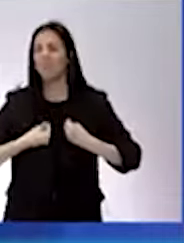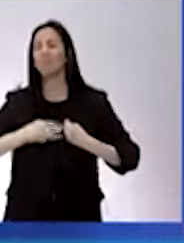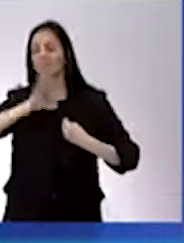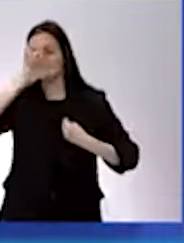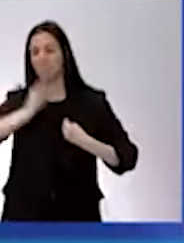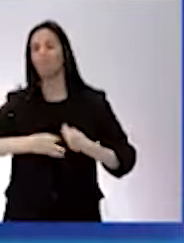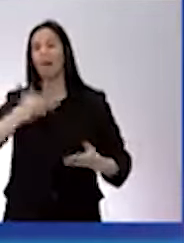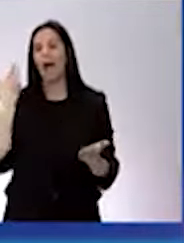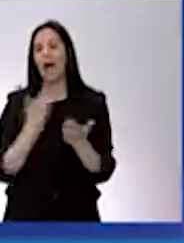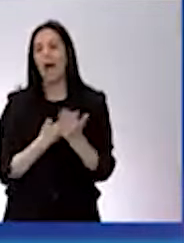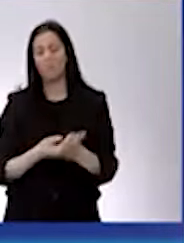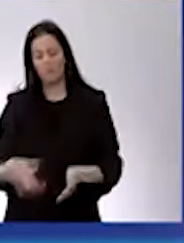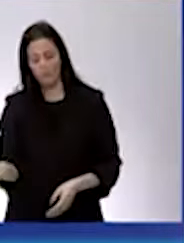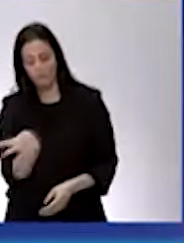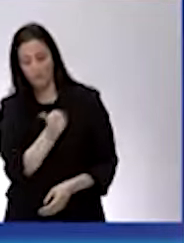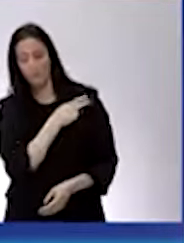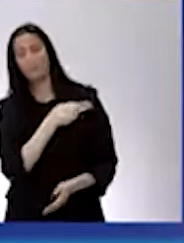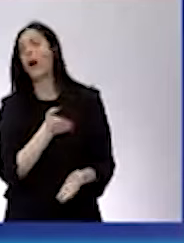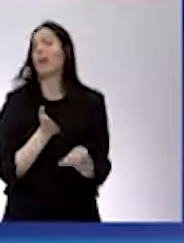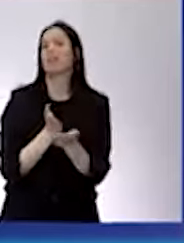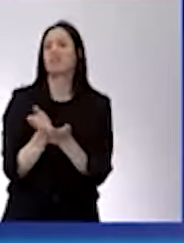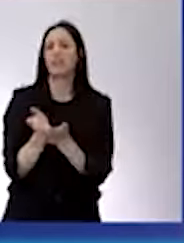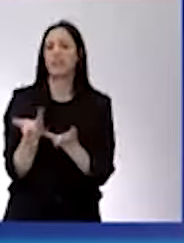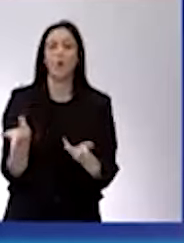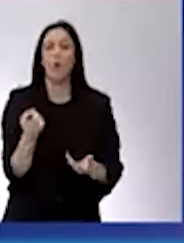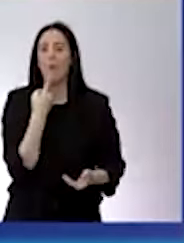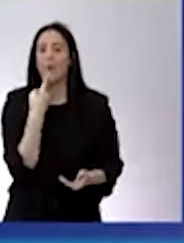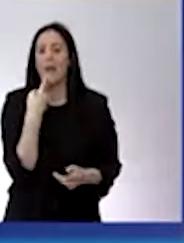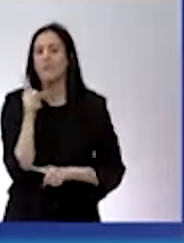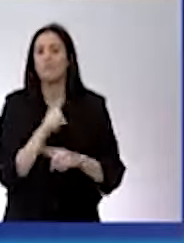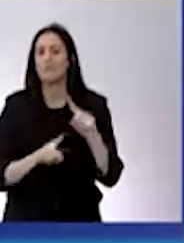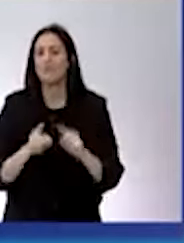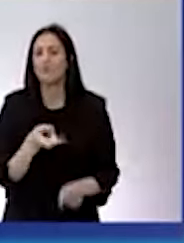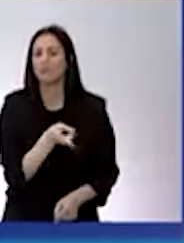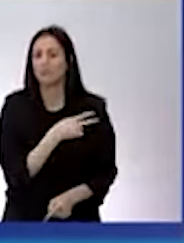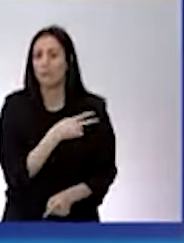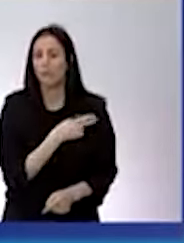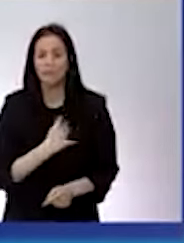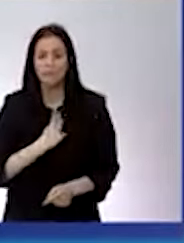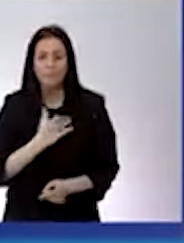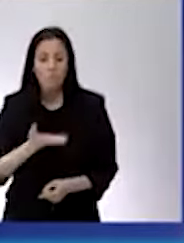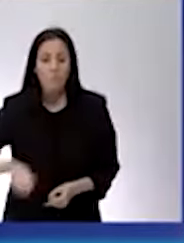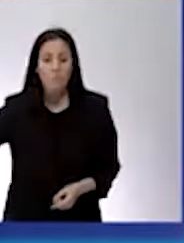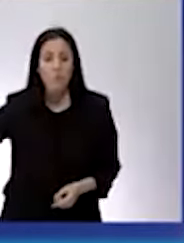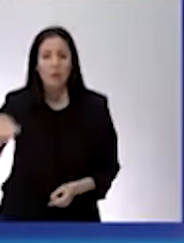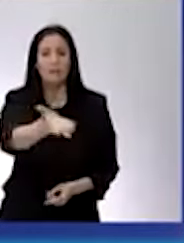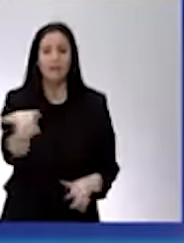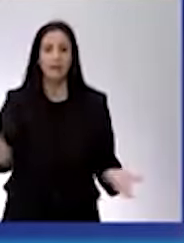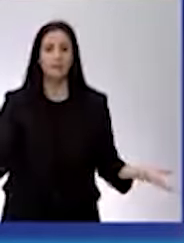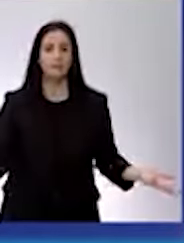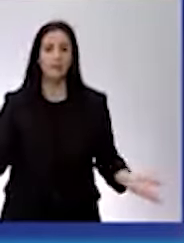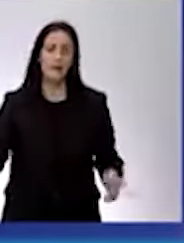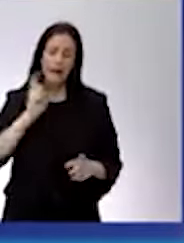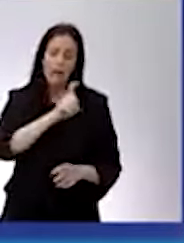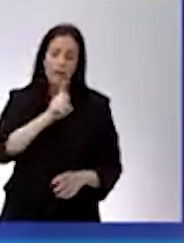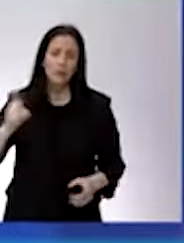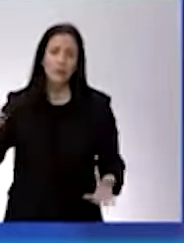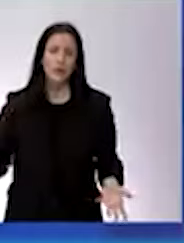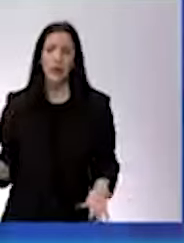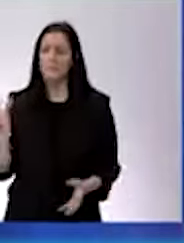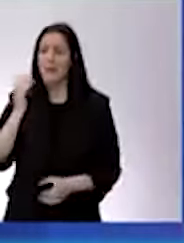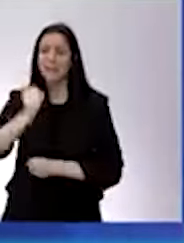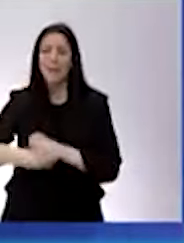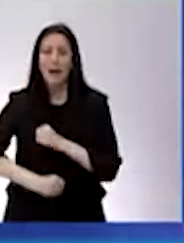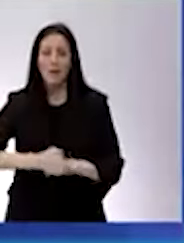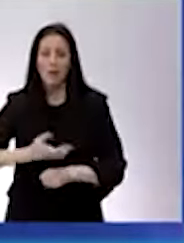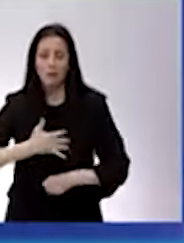οι εξελίξεις, το λένε οι ίδιοι οι πολίτες. Τα λένε δεκατομμύρια των Ελλήνων που μας εμπιστεύονται μισό αιώνα τώρα, την ώρα που